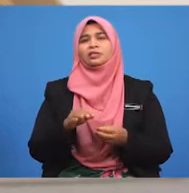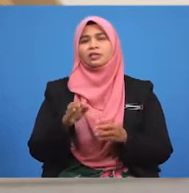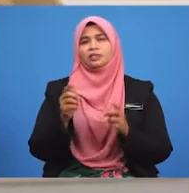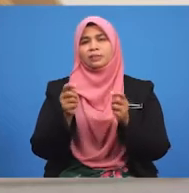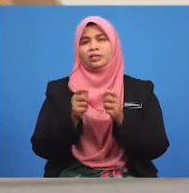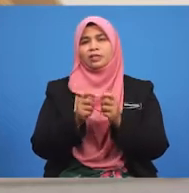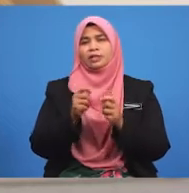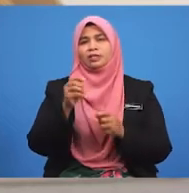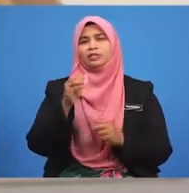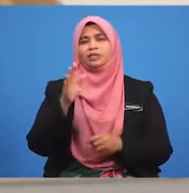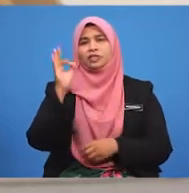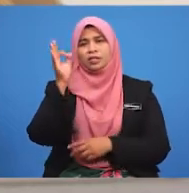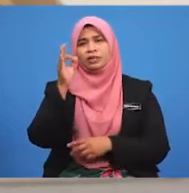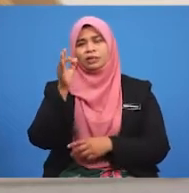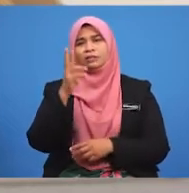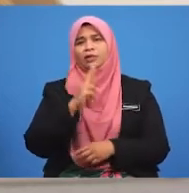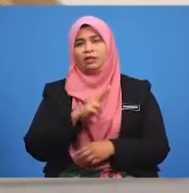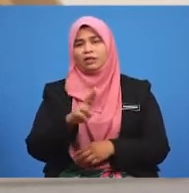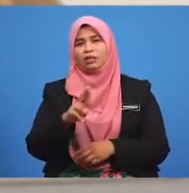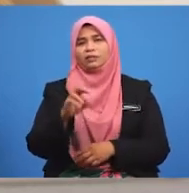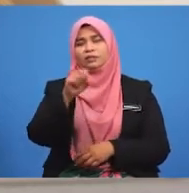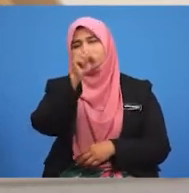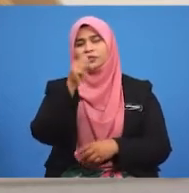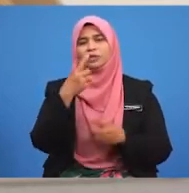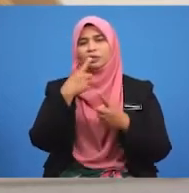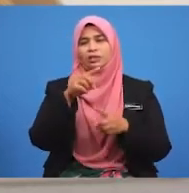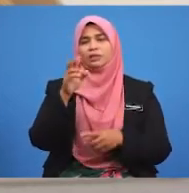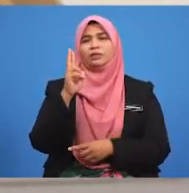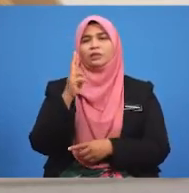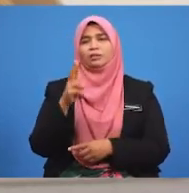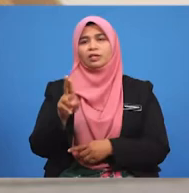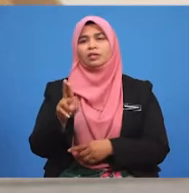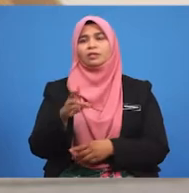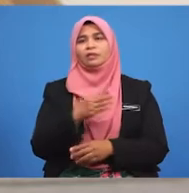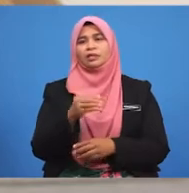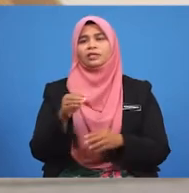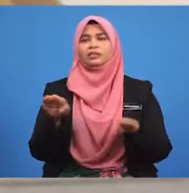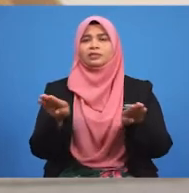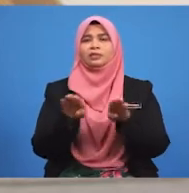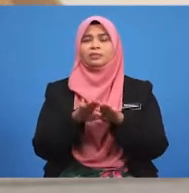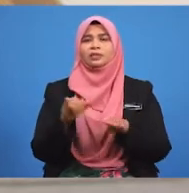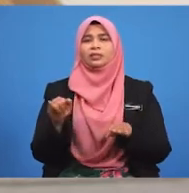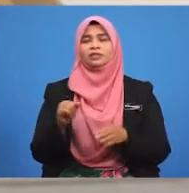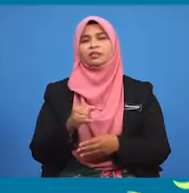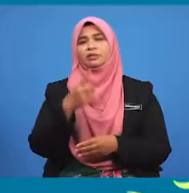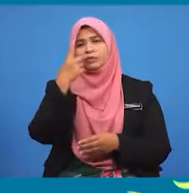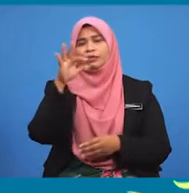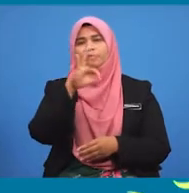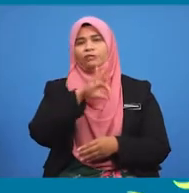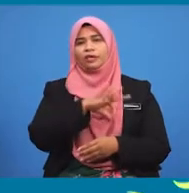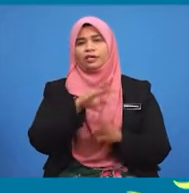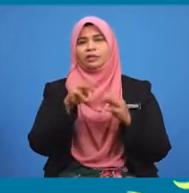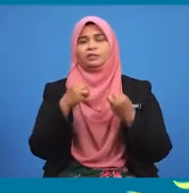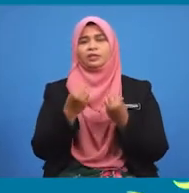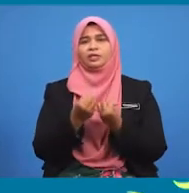ceramah agama, soal jawab agama dan sebagainya untuk dimanfaatkan oleh masyarakat setempat. Yang